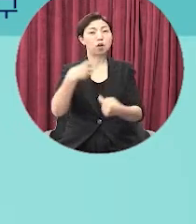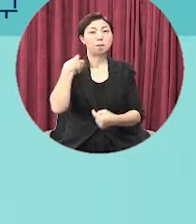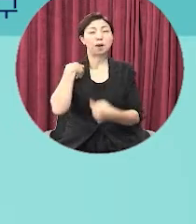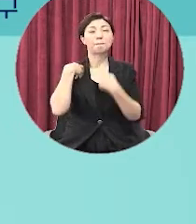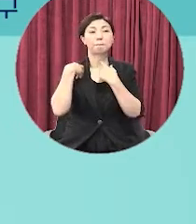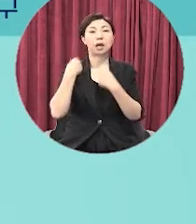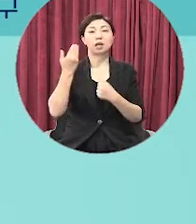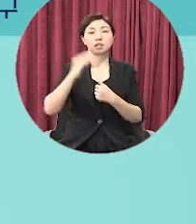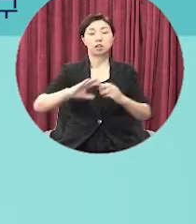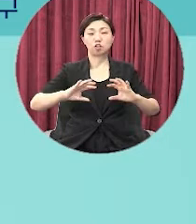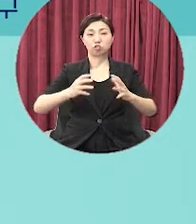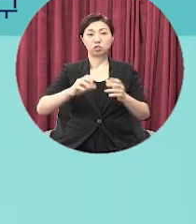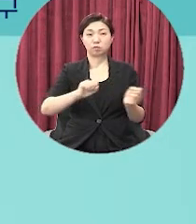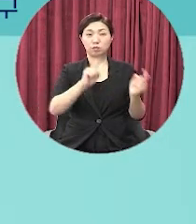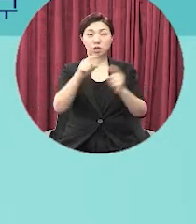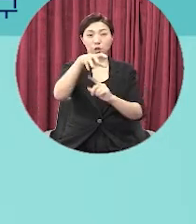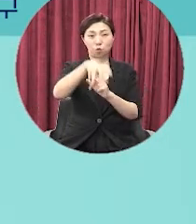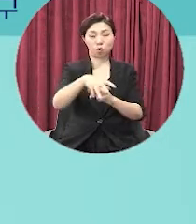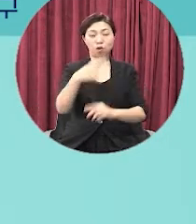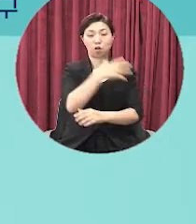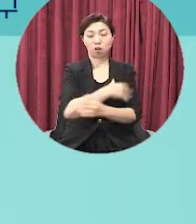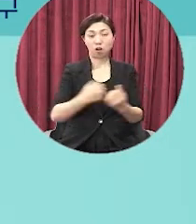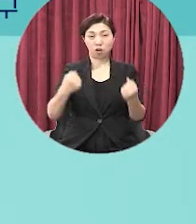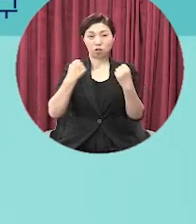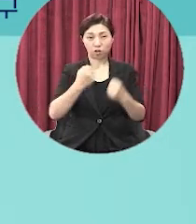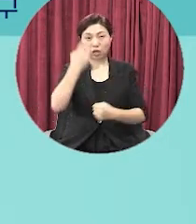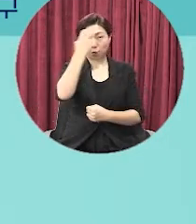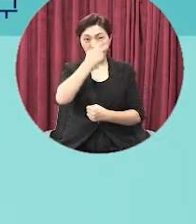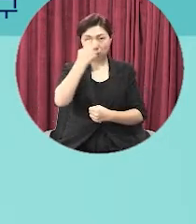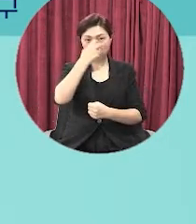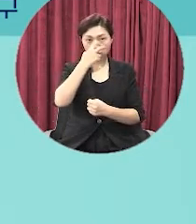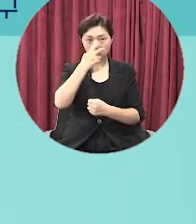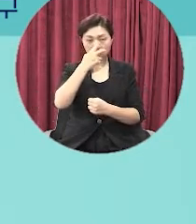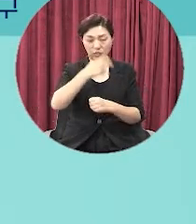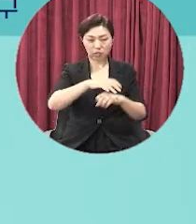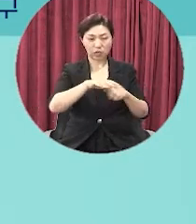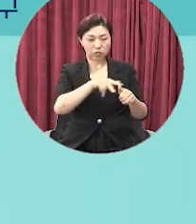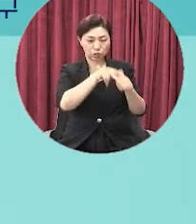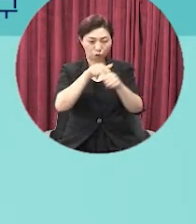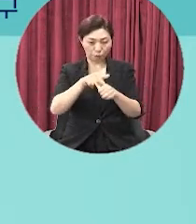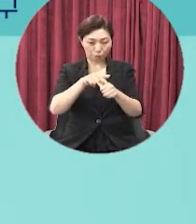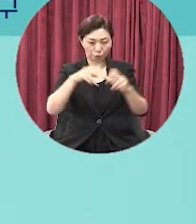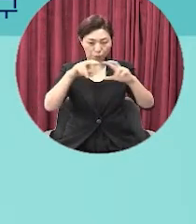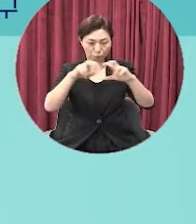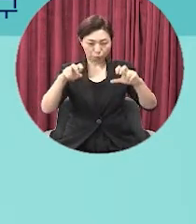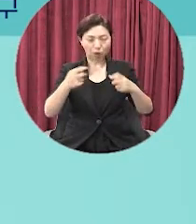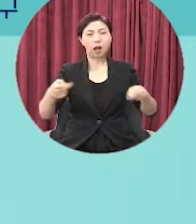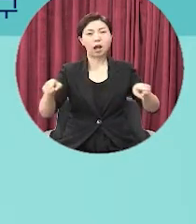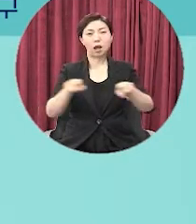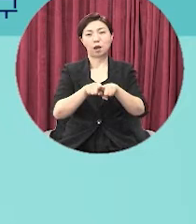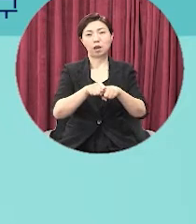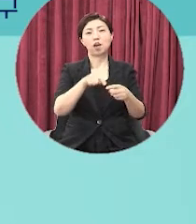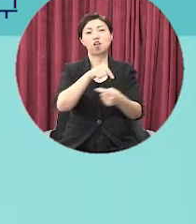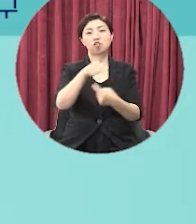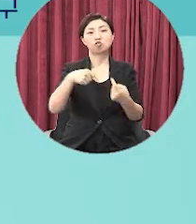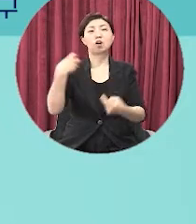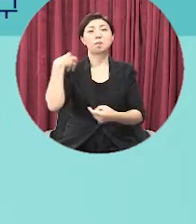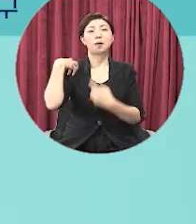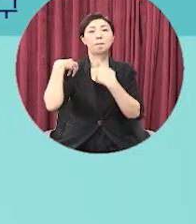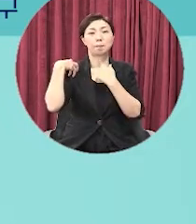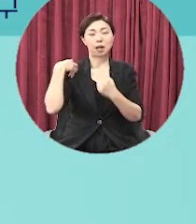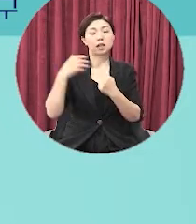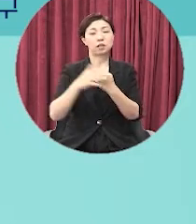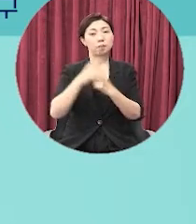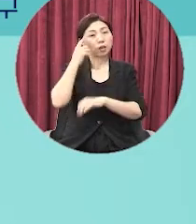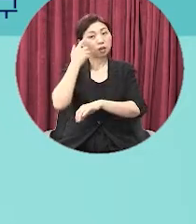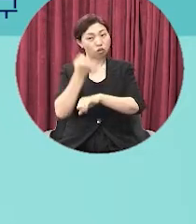장애인 건강관리 사업 데이터베이스 분석 을 함께 진행 했었습니다 그래서 그 연구 결과 라든지 이런